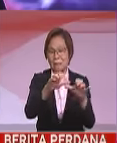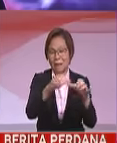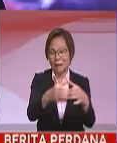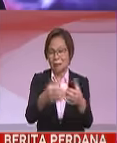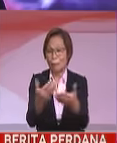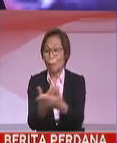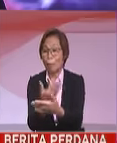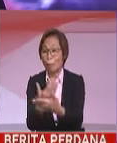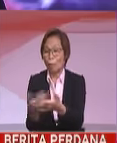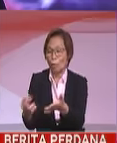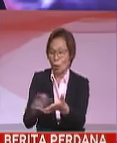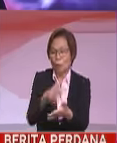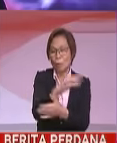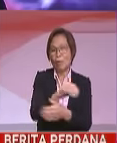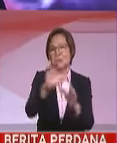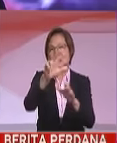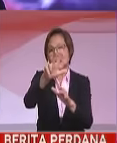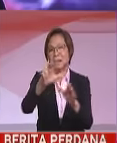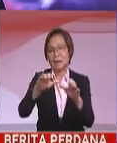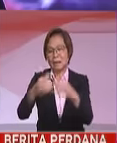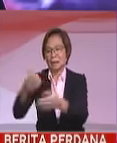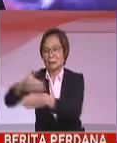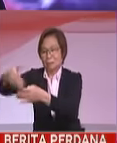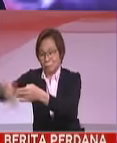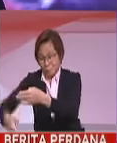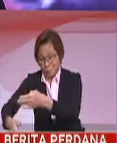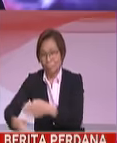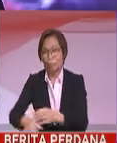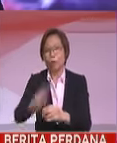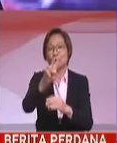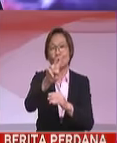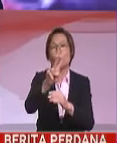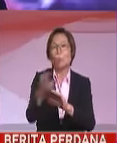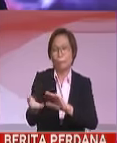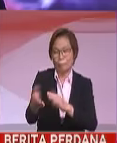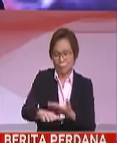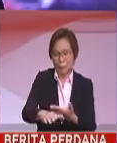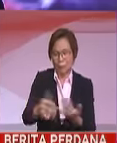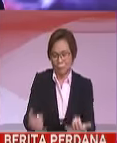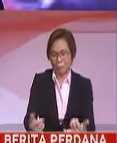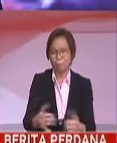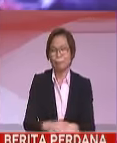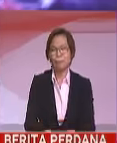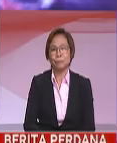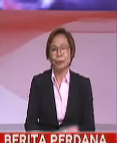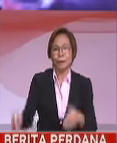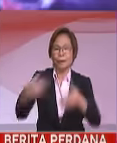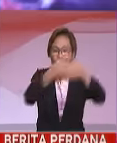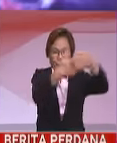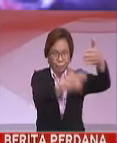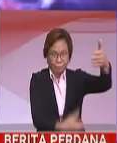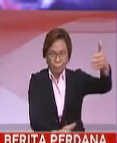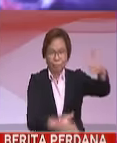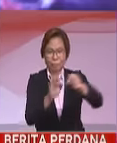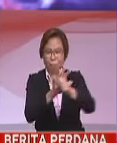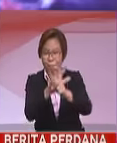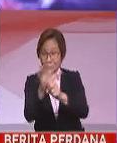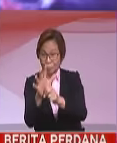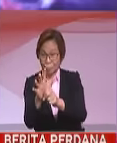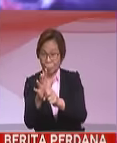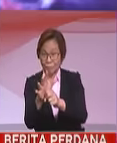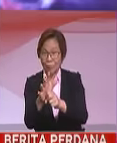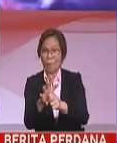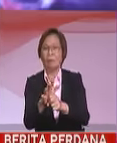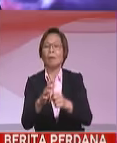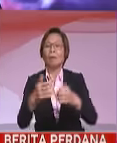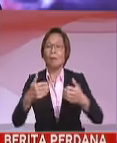baru dilaporkan dan 3 kluster tamat. 2 kematian turut dilaporkan hari ini. Dan berikut data terkini COVID-19 diikuti